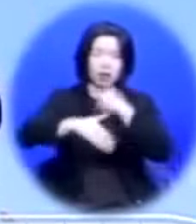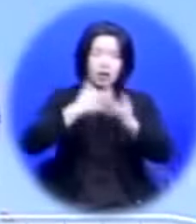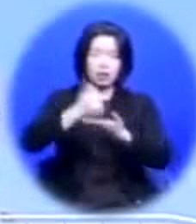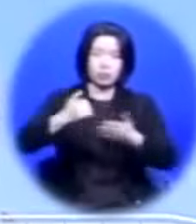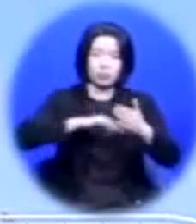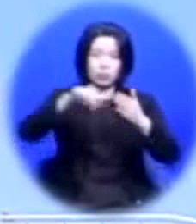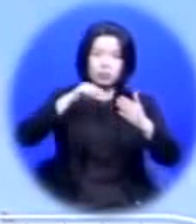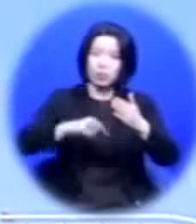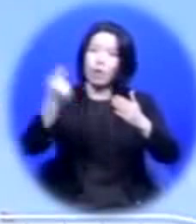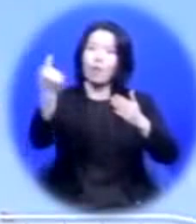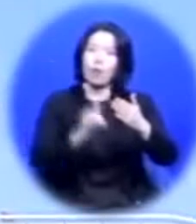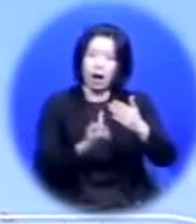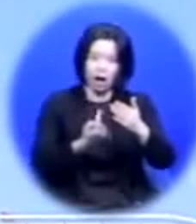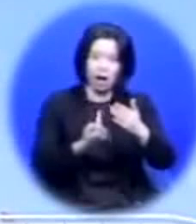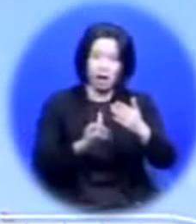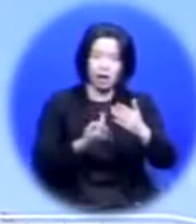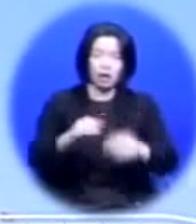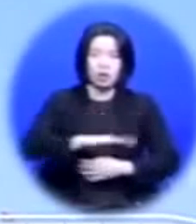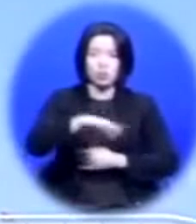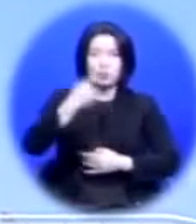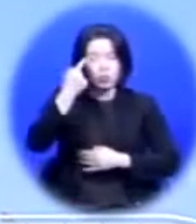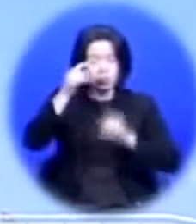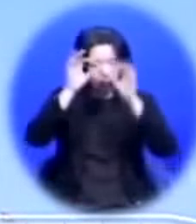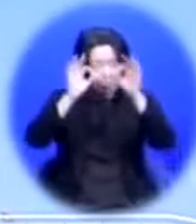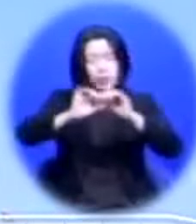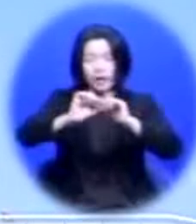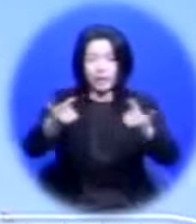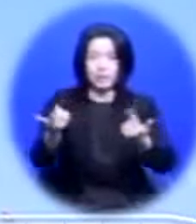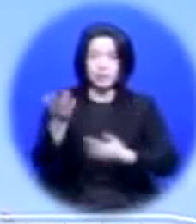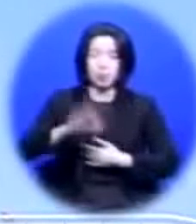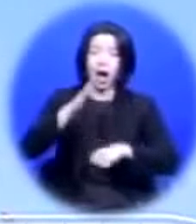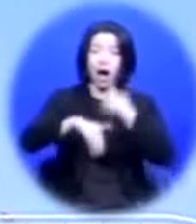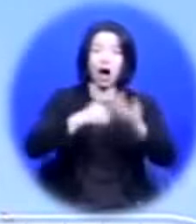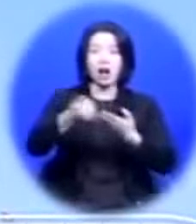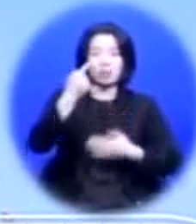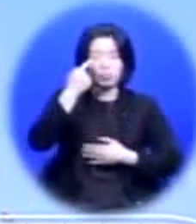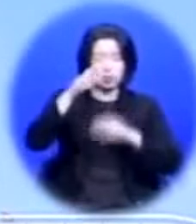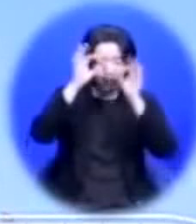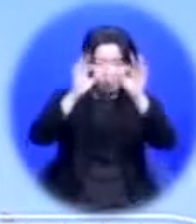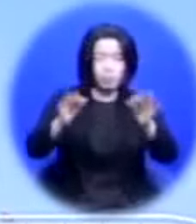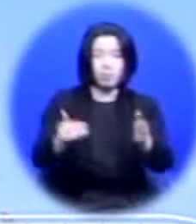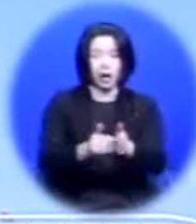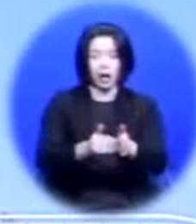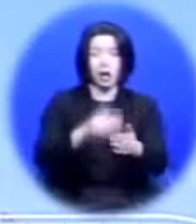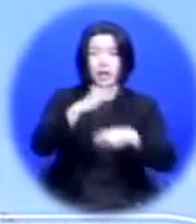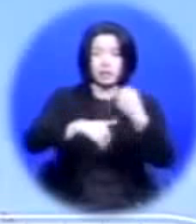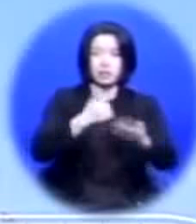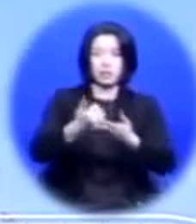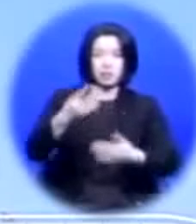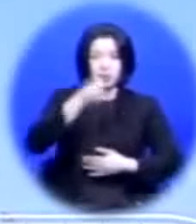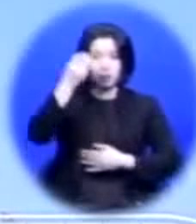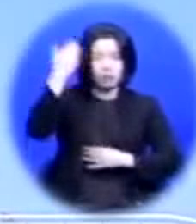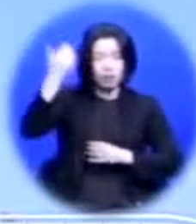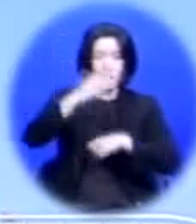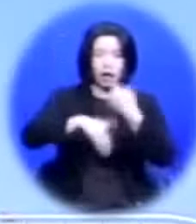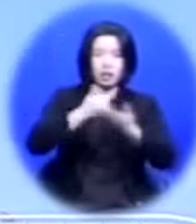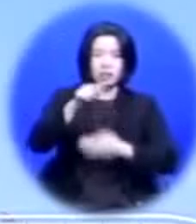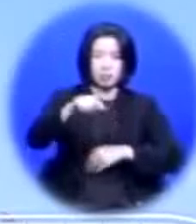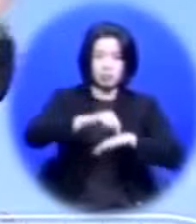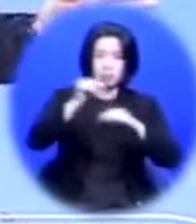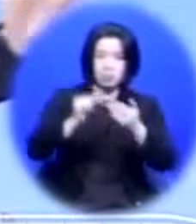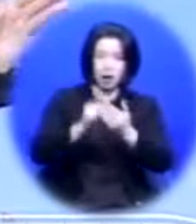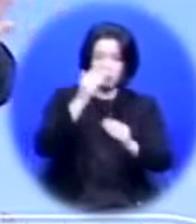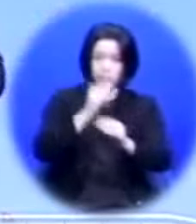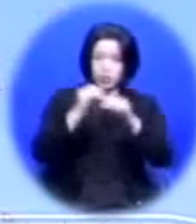안에 오세요 우리 눈에는 보이지가 않지만 하나님의 눈에는 보입니다 성령 하나님이 그 마음의 중심에 계신